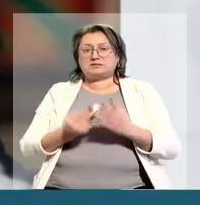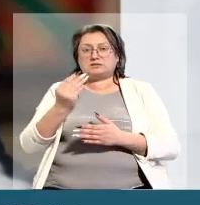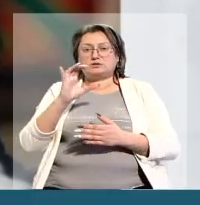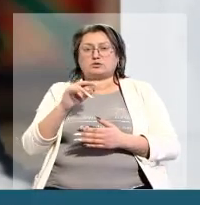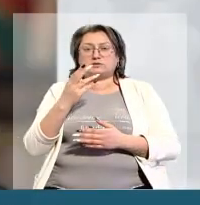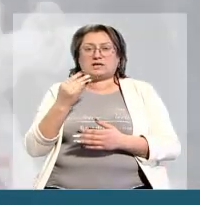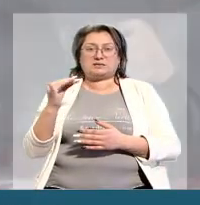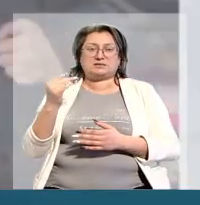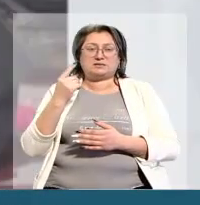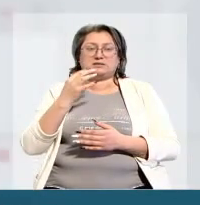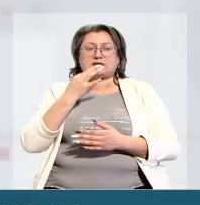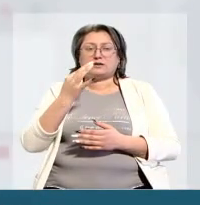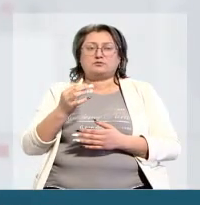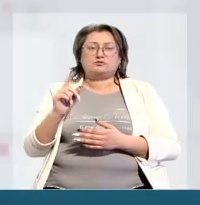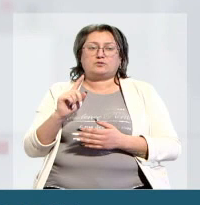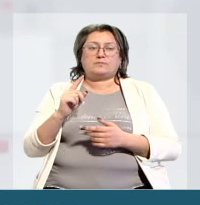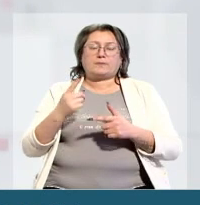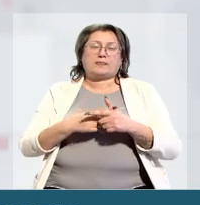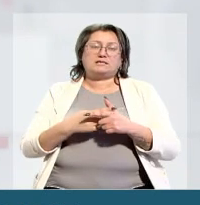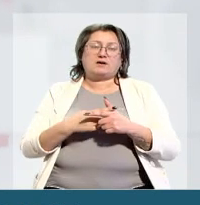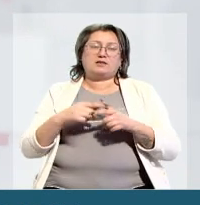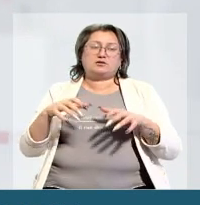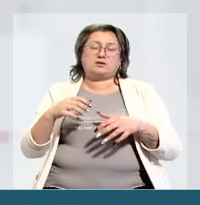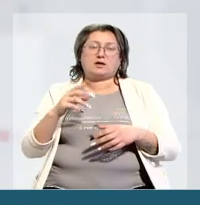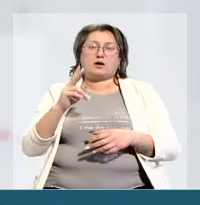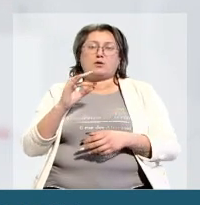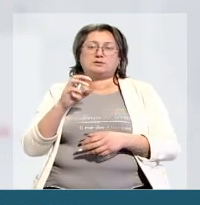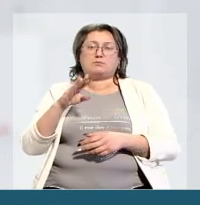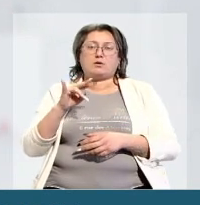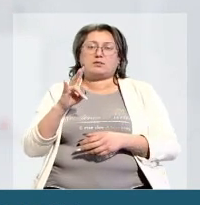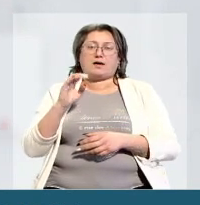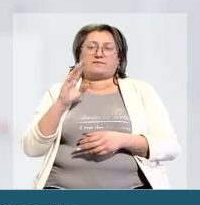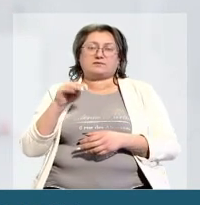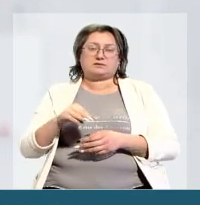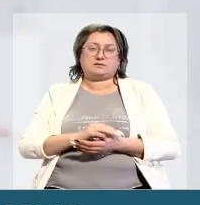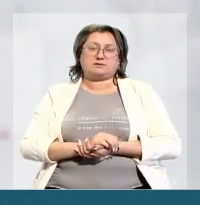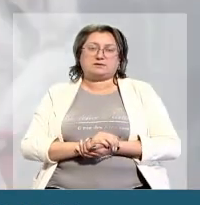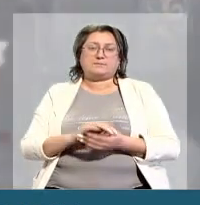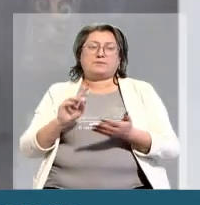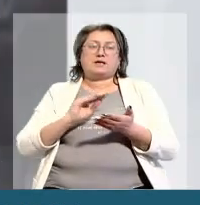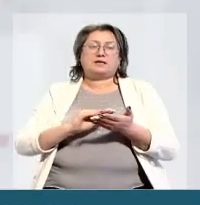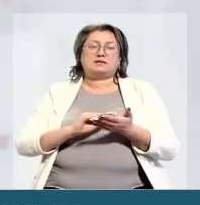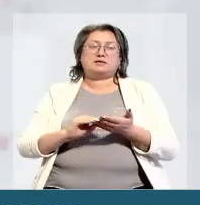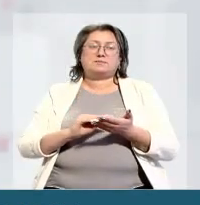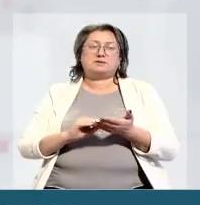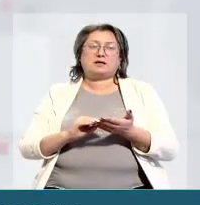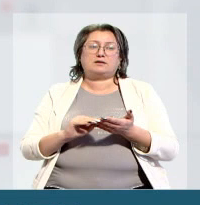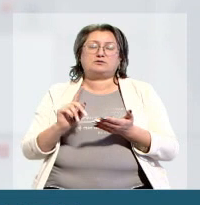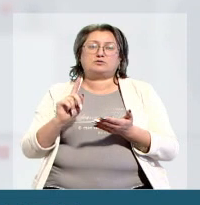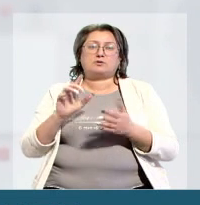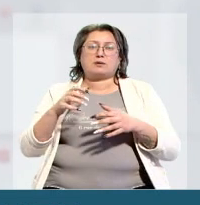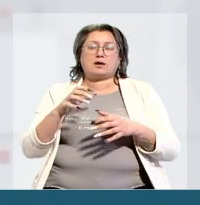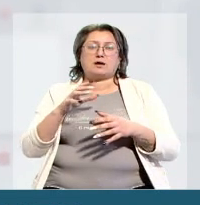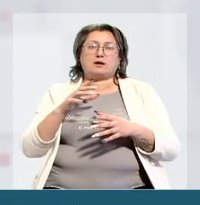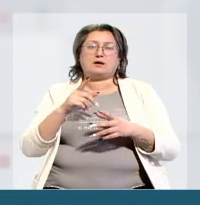парақшасында жариялап, күшікке ғарышкер деп ат қойғанын айтады. Әнші тазыны ата-бабамыз ерекше қастерлеген, сондықтан құнды